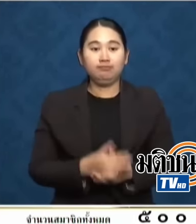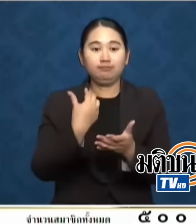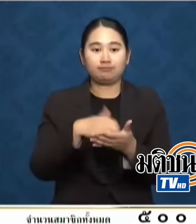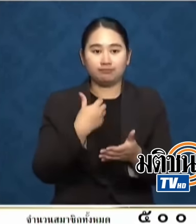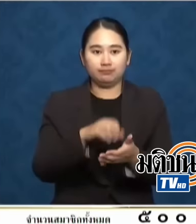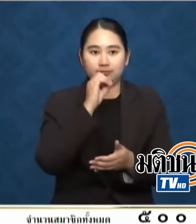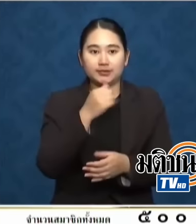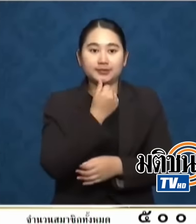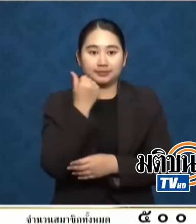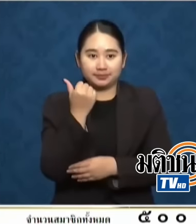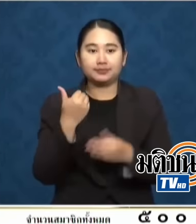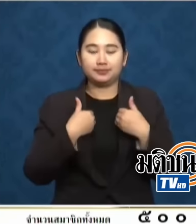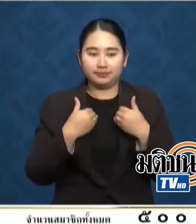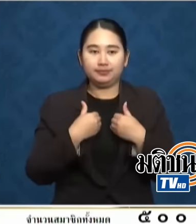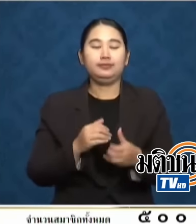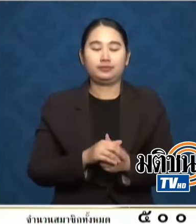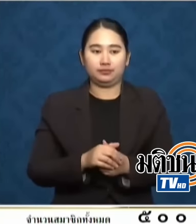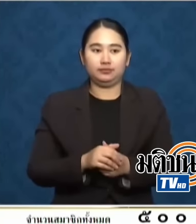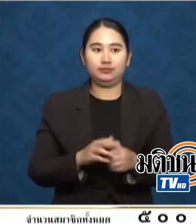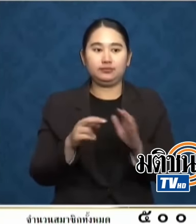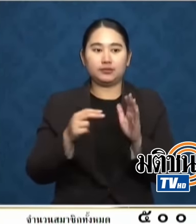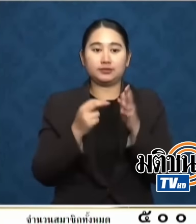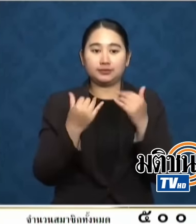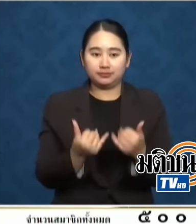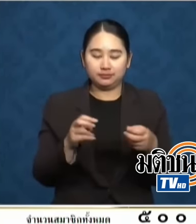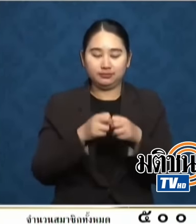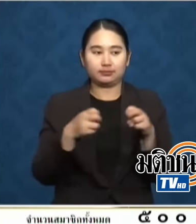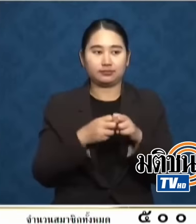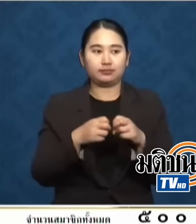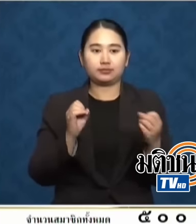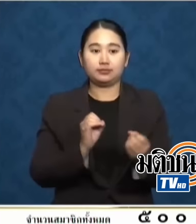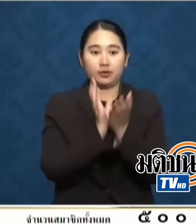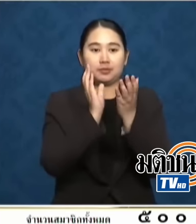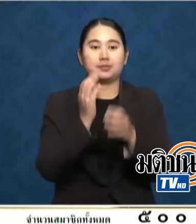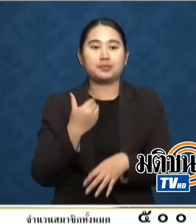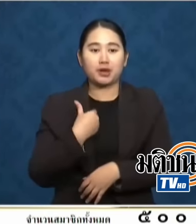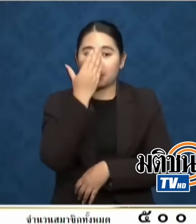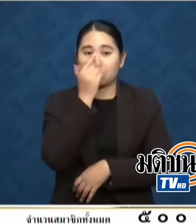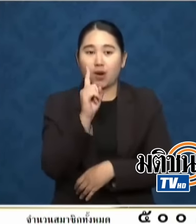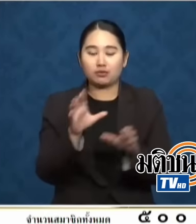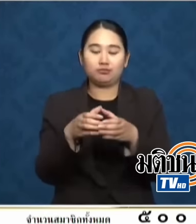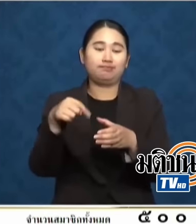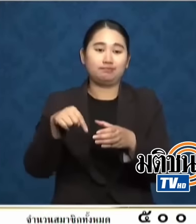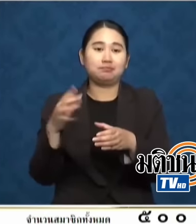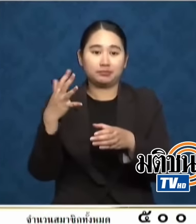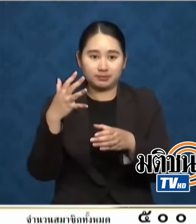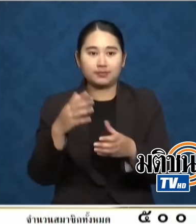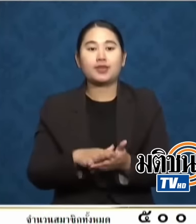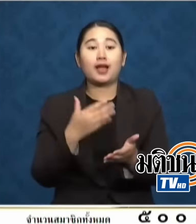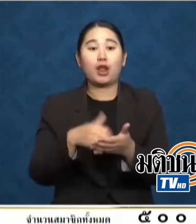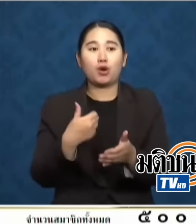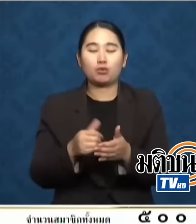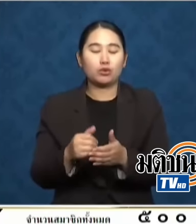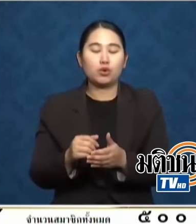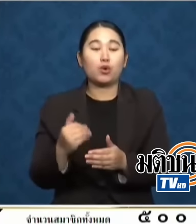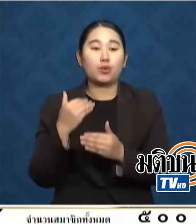เรื่องอื่นๆอีกหลายหลายเรื่องที่เป็นปัญหาเกิดขึ้นเนื่องจากไม่มีสภาที่ปรึกษาแต่ผมขอข้ามไปเนื่อง